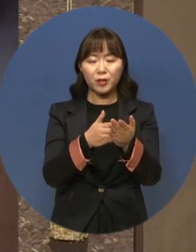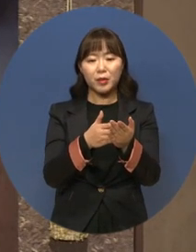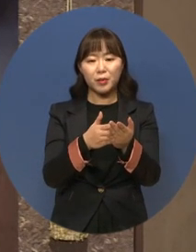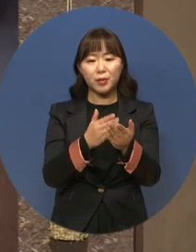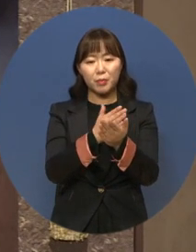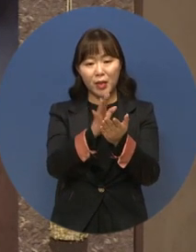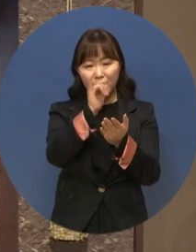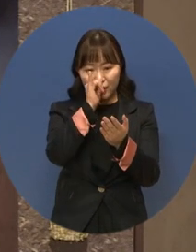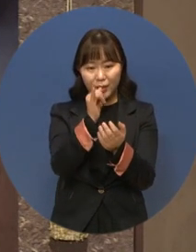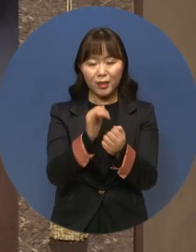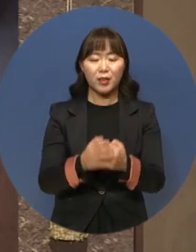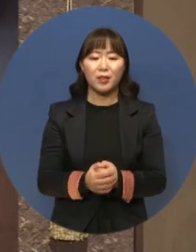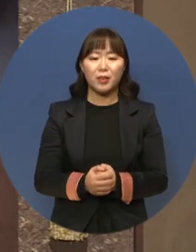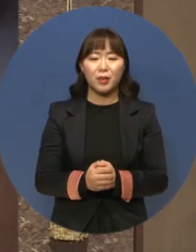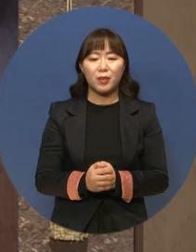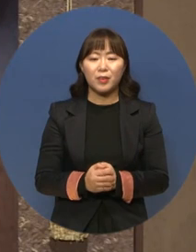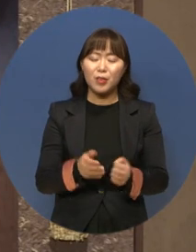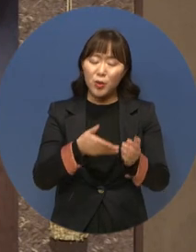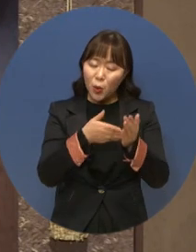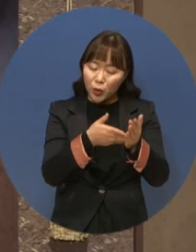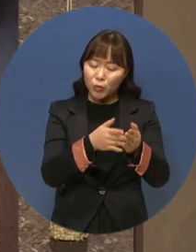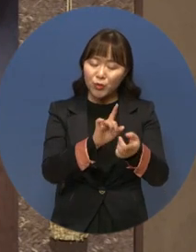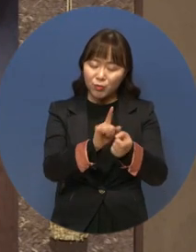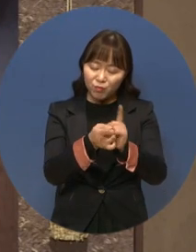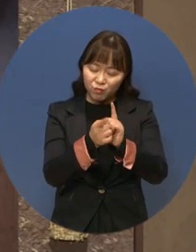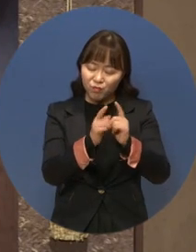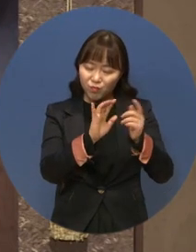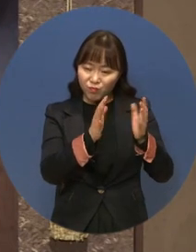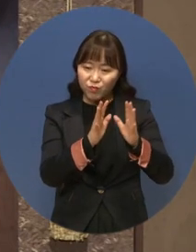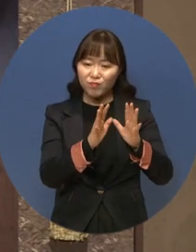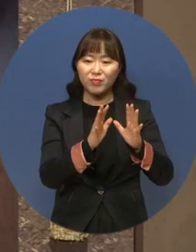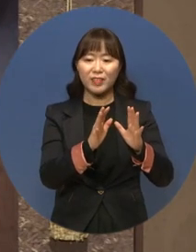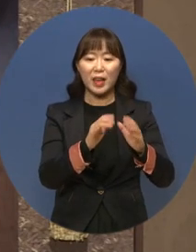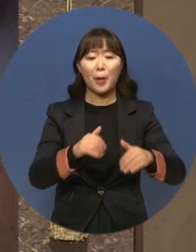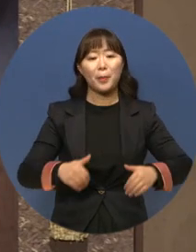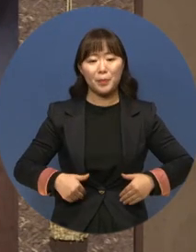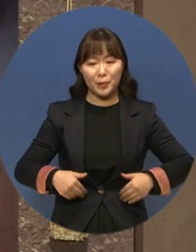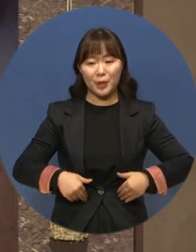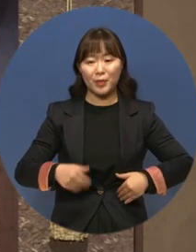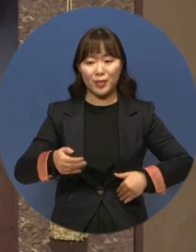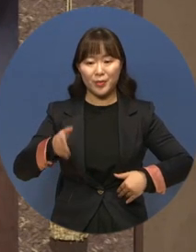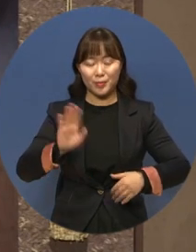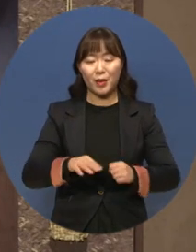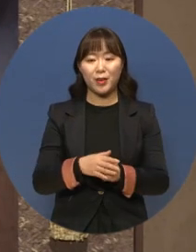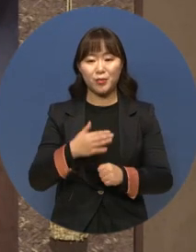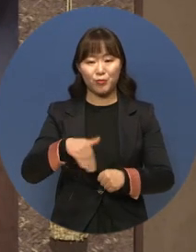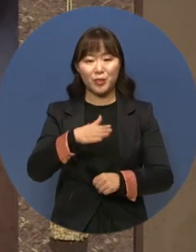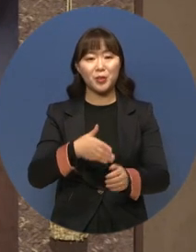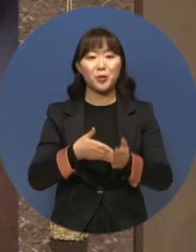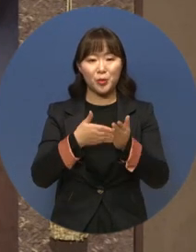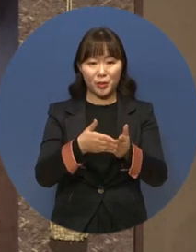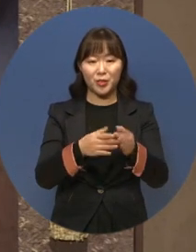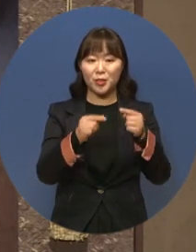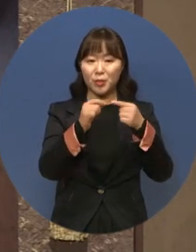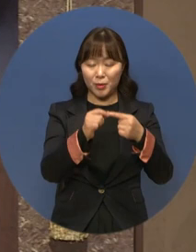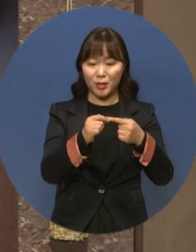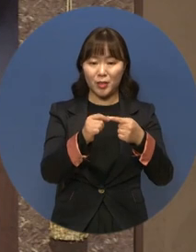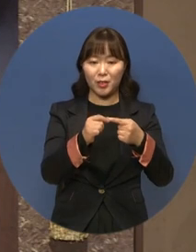네. 뭐 요구이고 이제 또 협의해 나가야 되겠지만은 네. 제 요구는 그렇습니다. 첫째